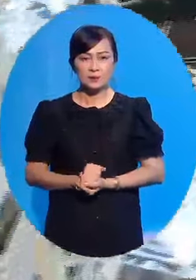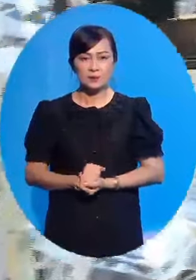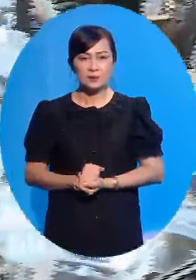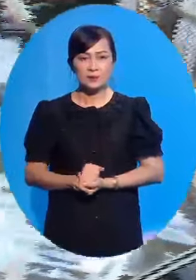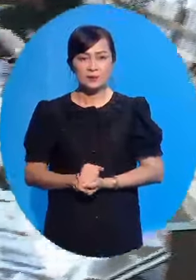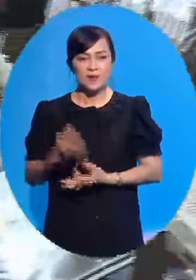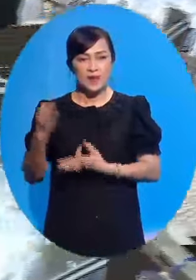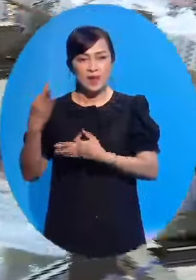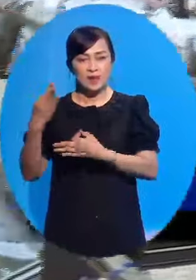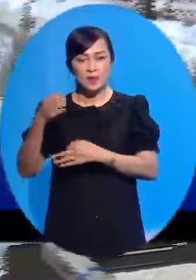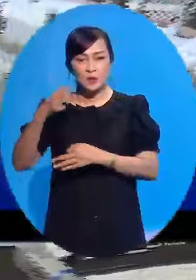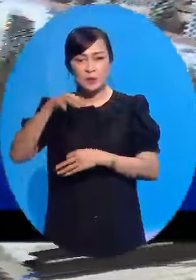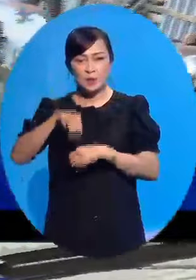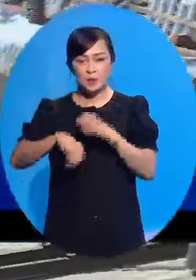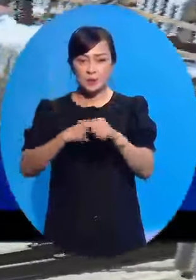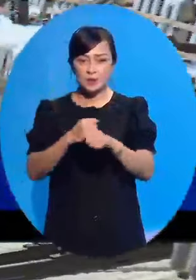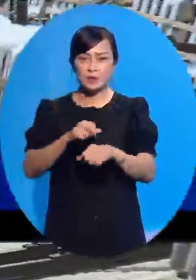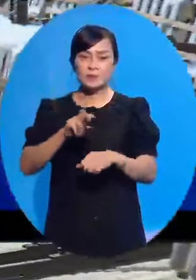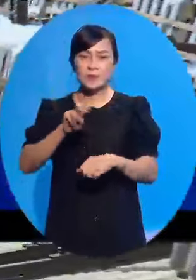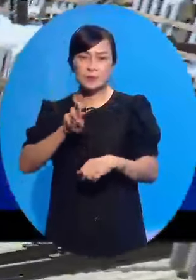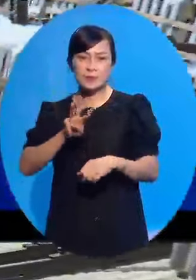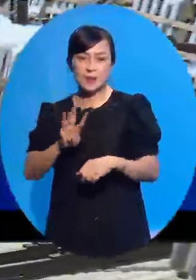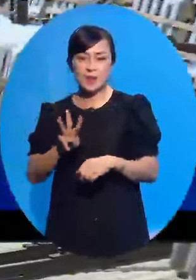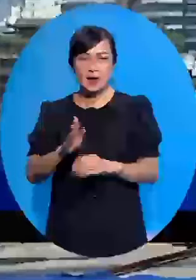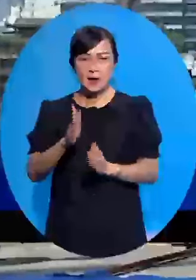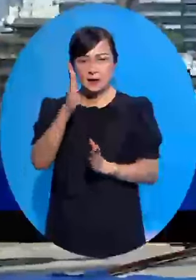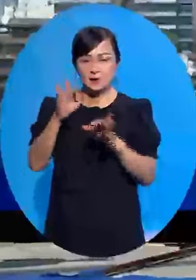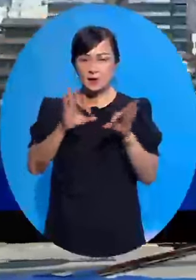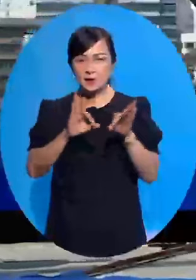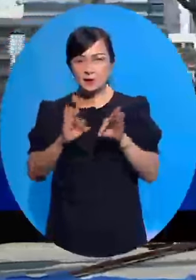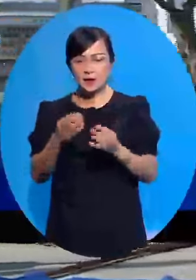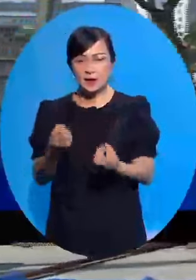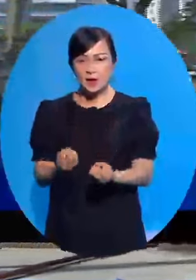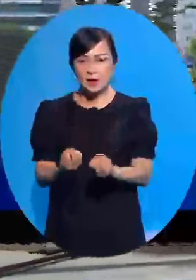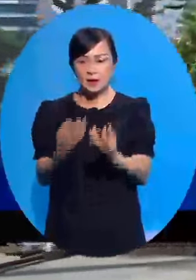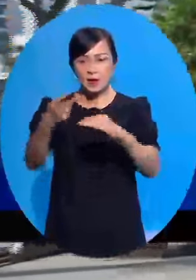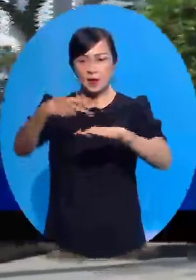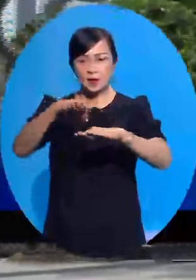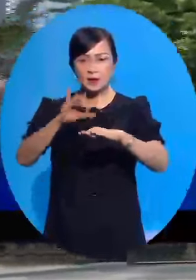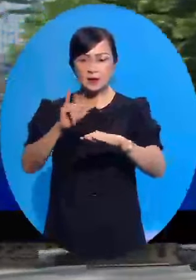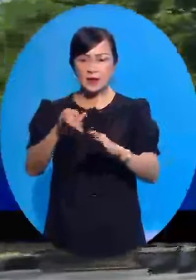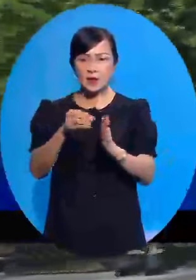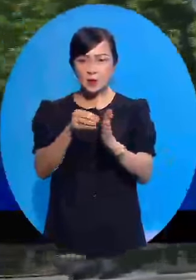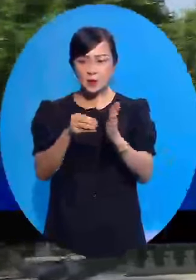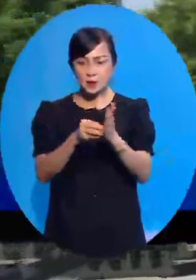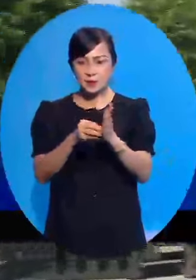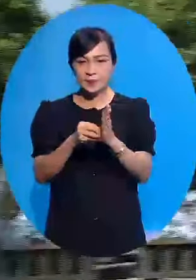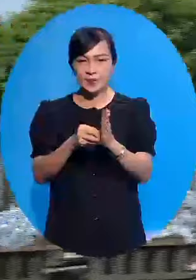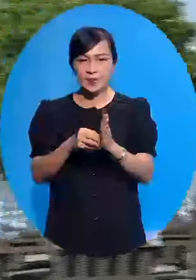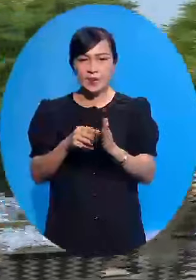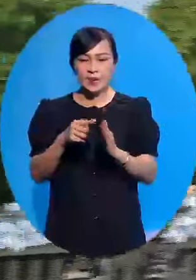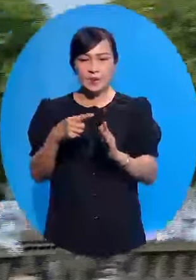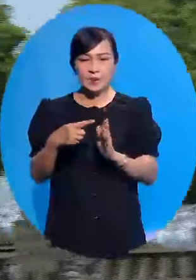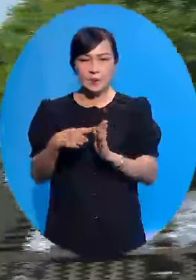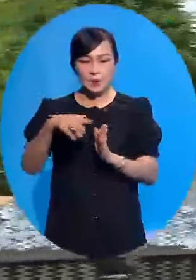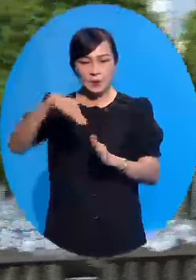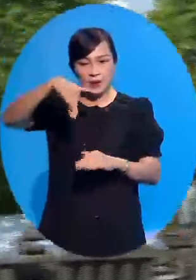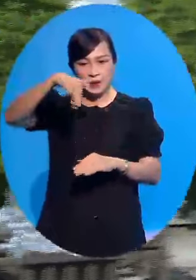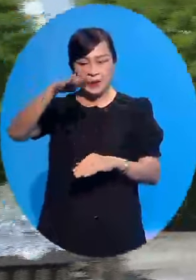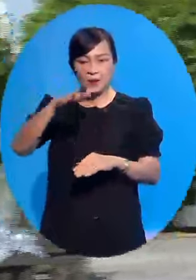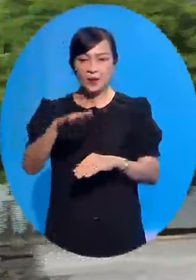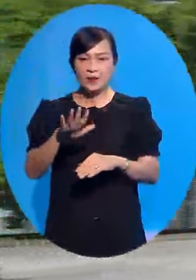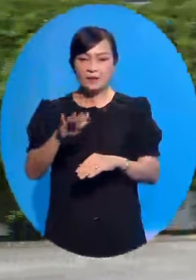Trong dịp Tết Nguyên đán Quý Mão năm 2023, Thành phố Hồ Chí Minh sẽ bắn pháo hoa nghệ thuật tại 6 điểm, trong đó có 1 điểm bắn pháo hoa tầm cao và